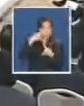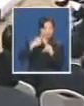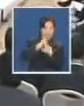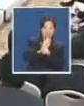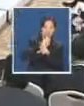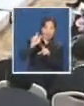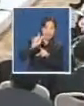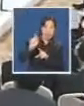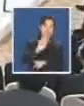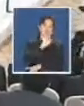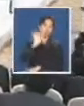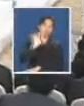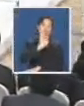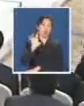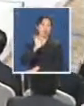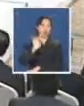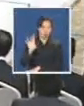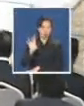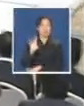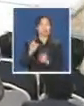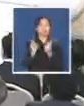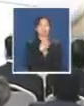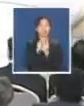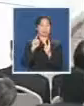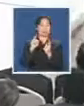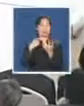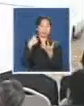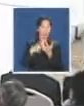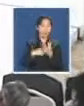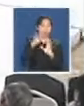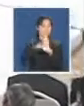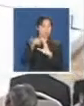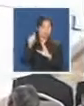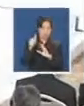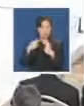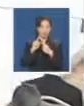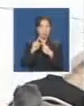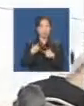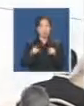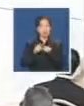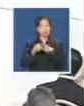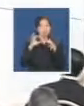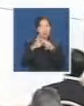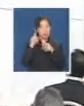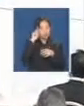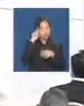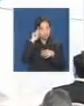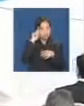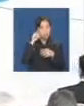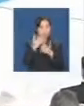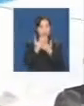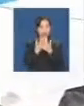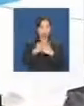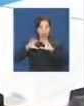สามารถเข้ามาอยู่ในระบบประกันสังคมได้นะครับเราจะเปิดทางเลือกครับมีทั้งที่เป็นการสมทบเงินนะครับทั้งหมดนี่